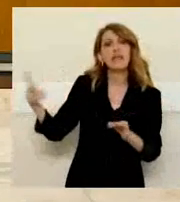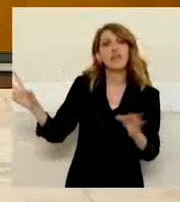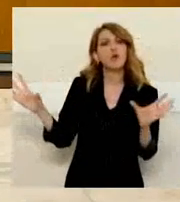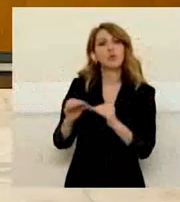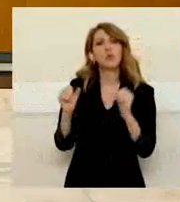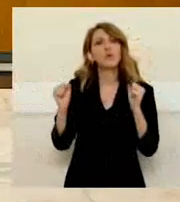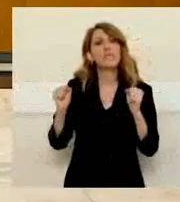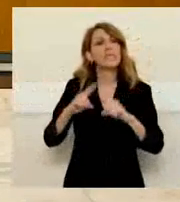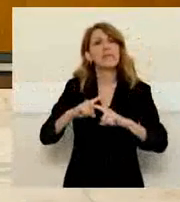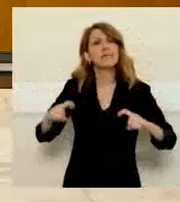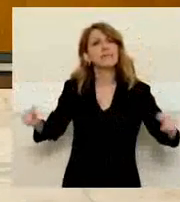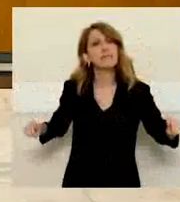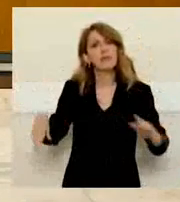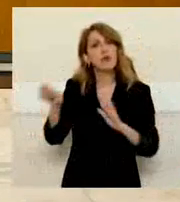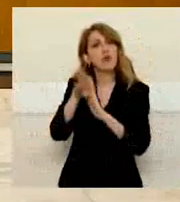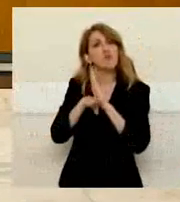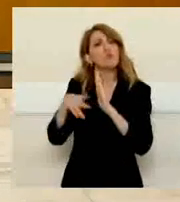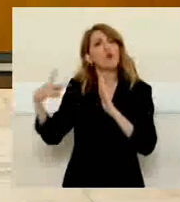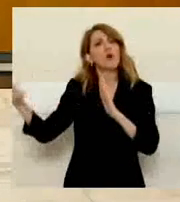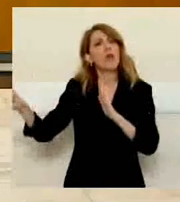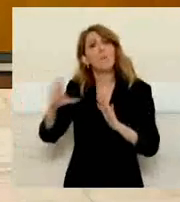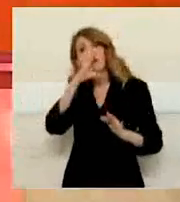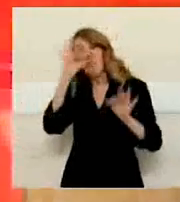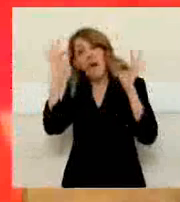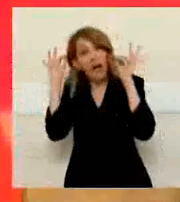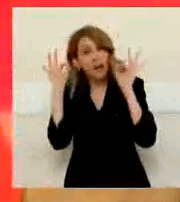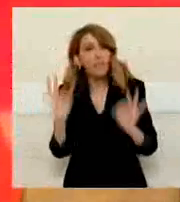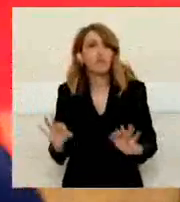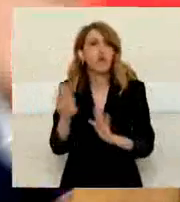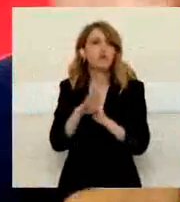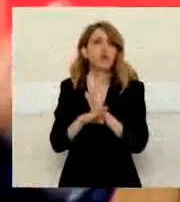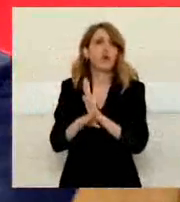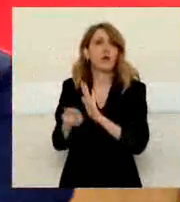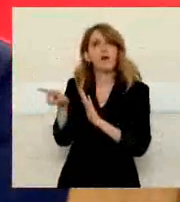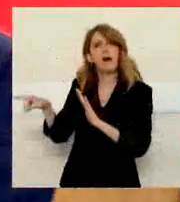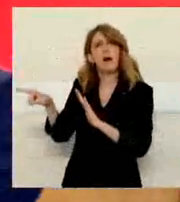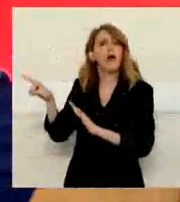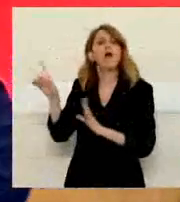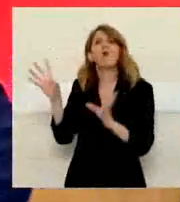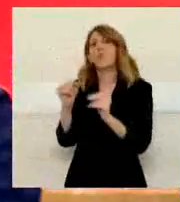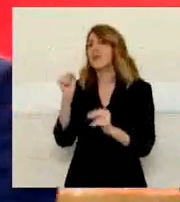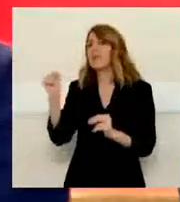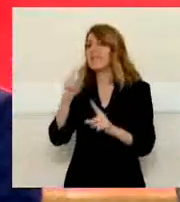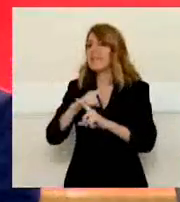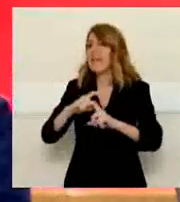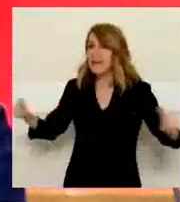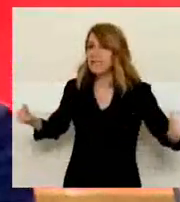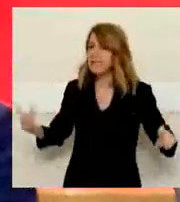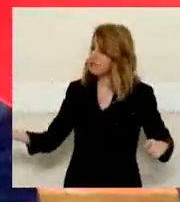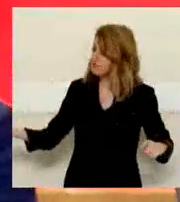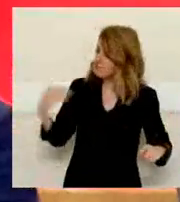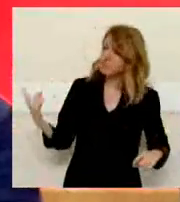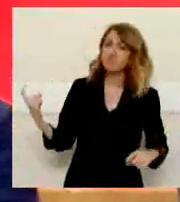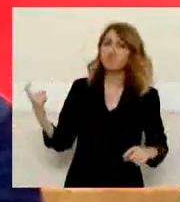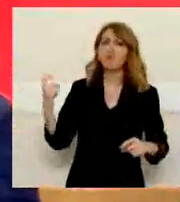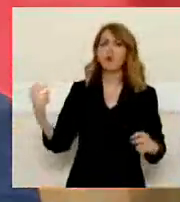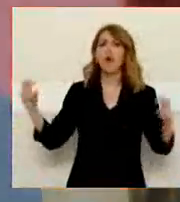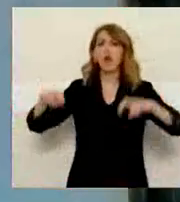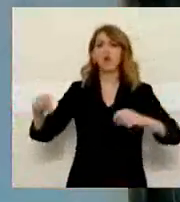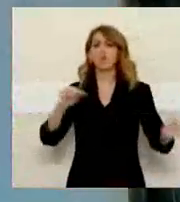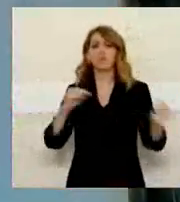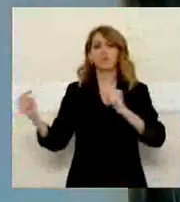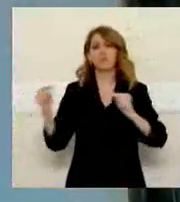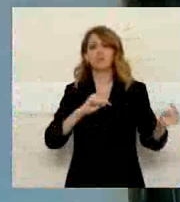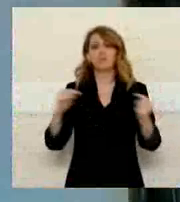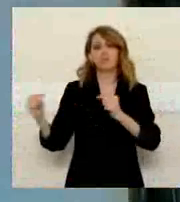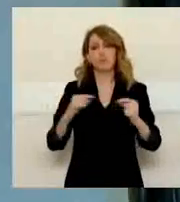πρόγραμμα. Τώρα, κύριε Ατζολέτο, εγώ θέλω για άλλη μια φορά να σας πω ότι οι μάσκες